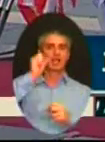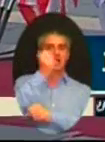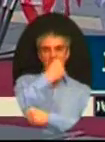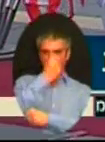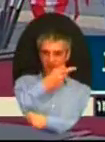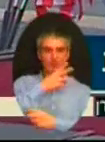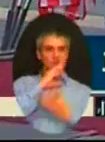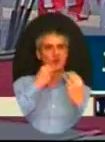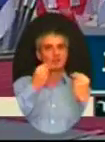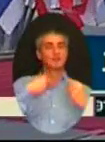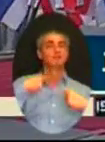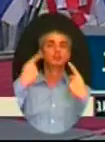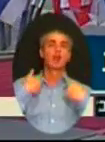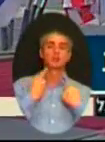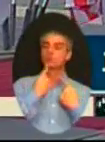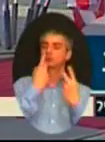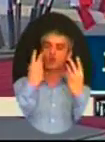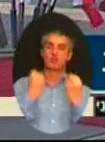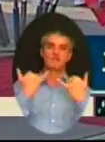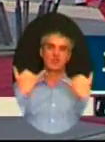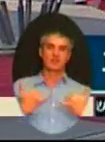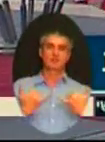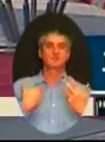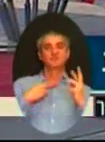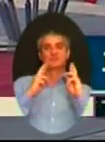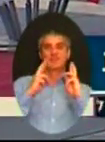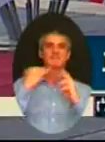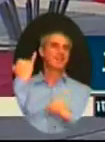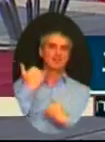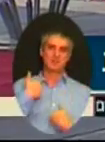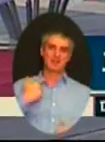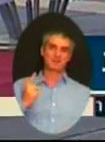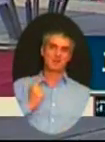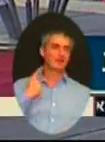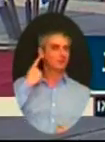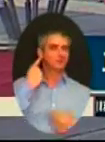רבה גם לך, ושיהיה לנו בשורות טובות היום. נקווה, תמיד אנחנו ממתינים לבשורות טובות. תודה.